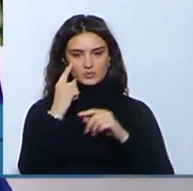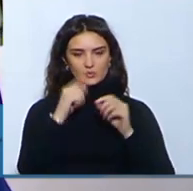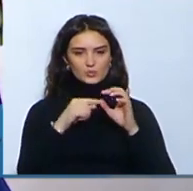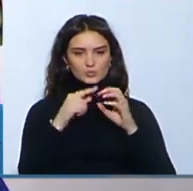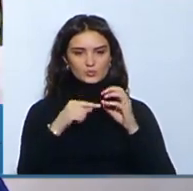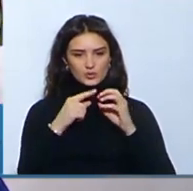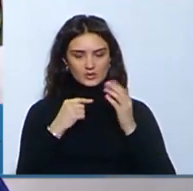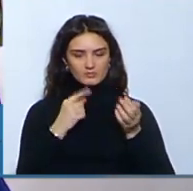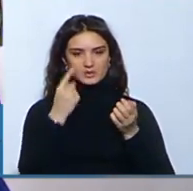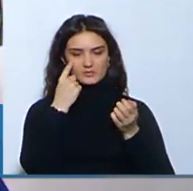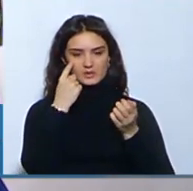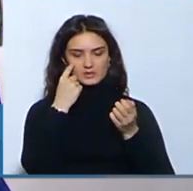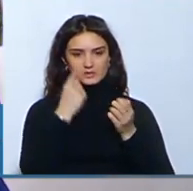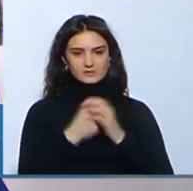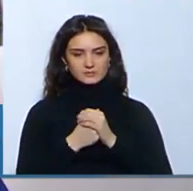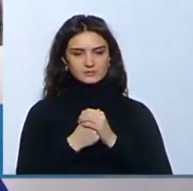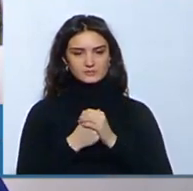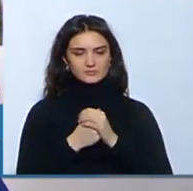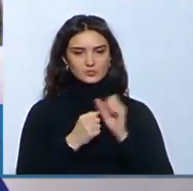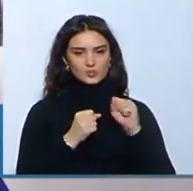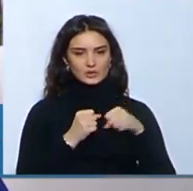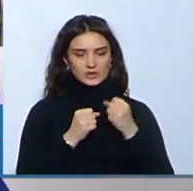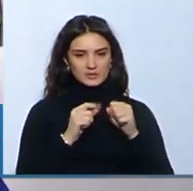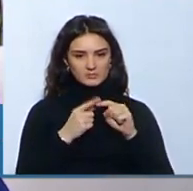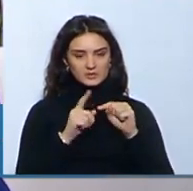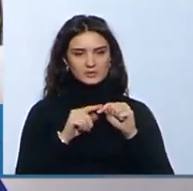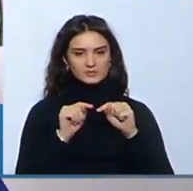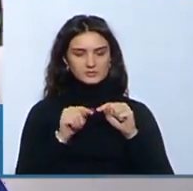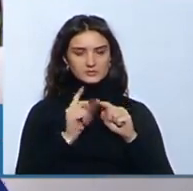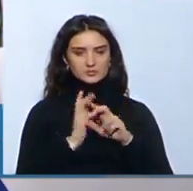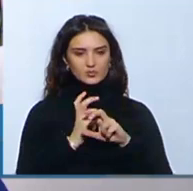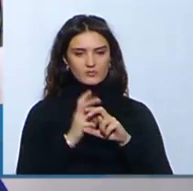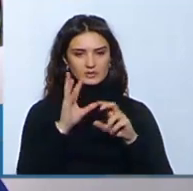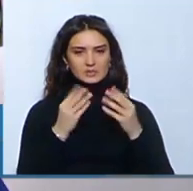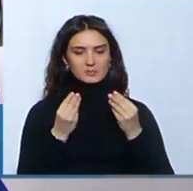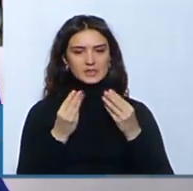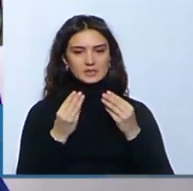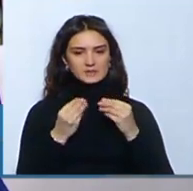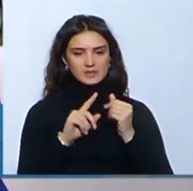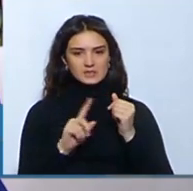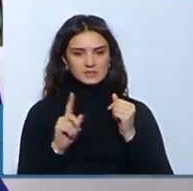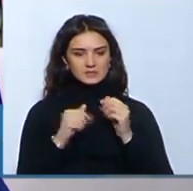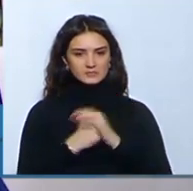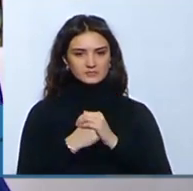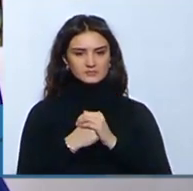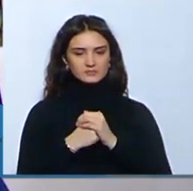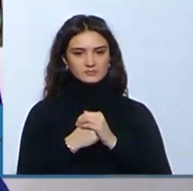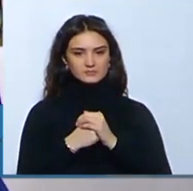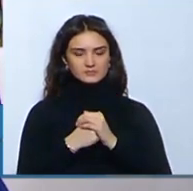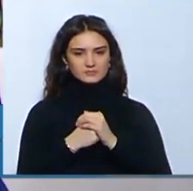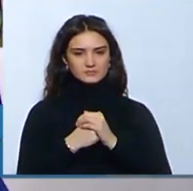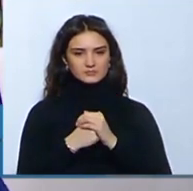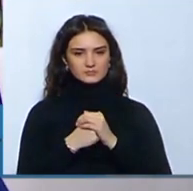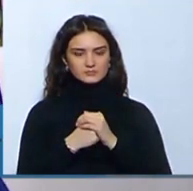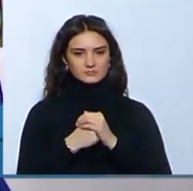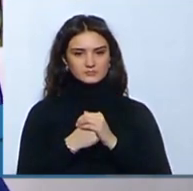ქუთუთოები, თვალის მამოძრავებელი კუნთები, ორბიტის ძლოვანი სტრუქტურა და რბილი ქსოვილები. ასე რომ მასშტაბი უკვე